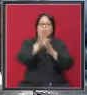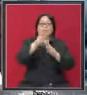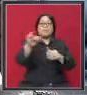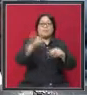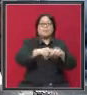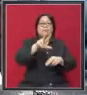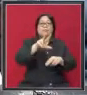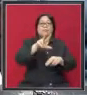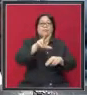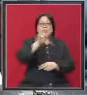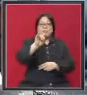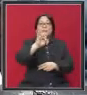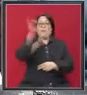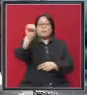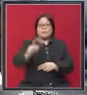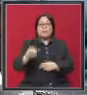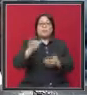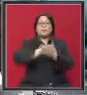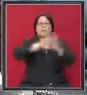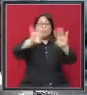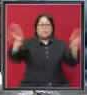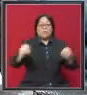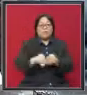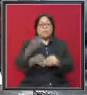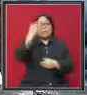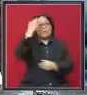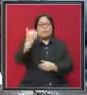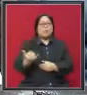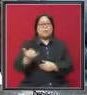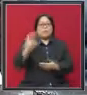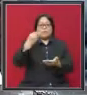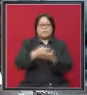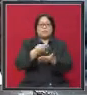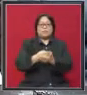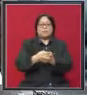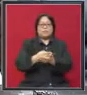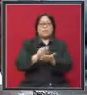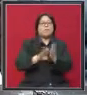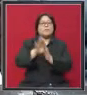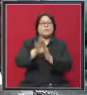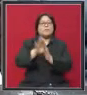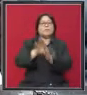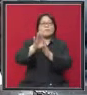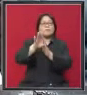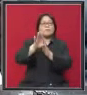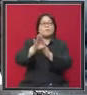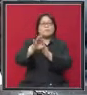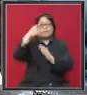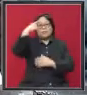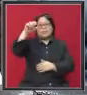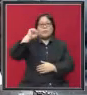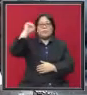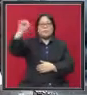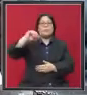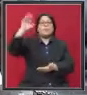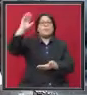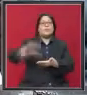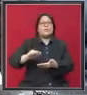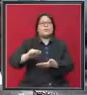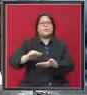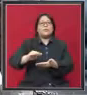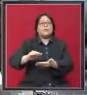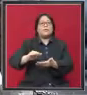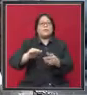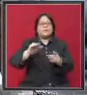naik 38% secara keseluruhannya. Mengapa peruntukan pembangunan untuk Sabah